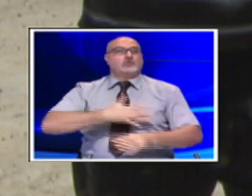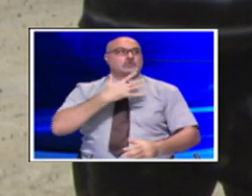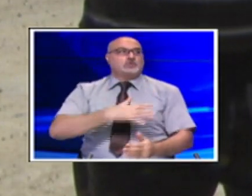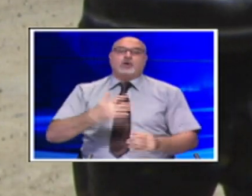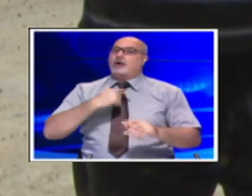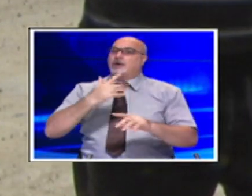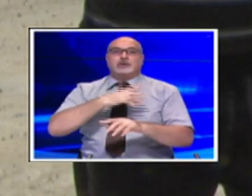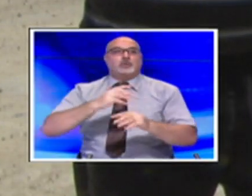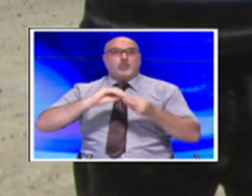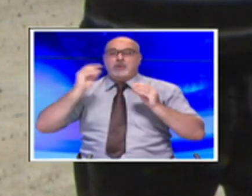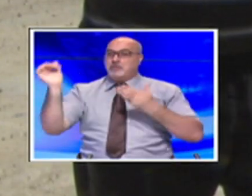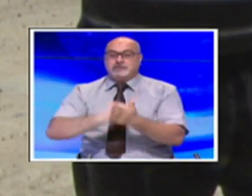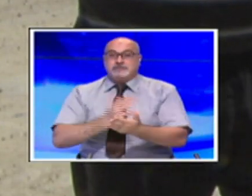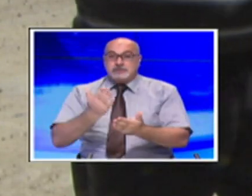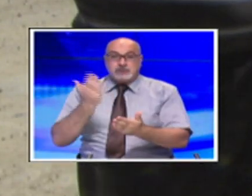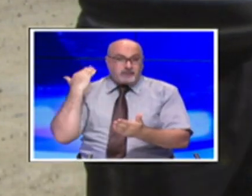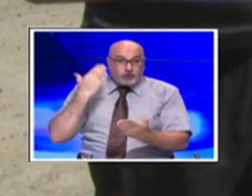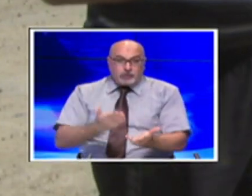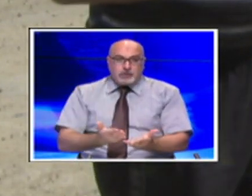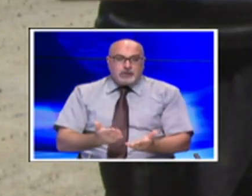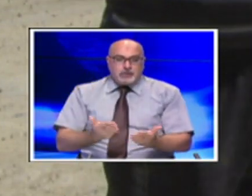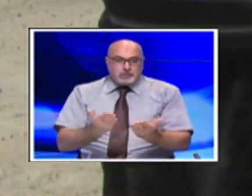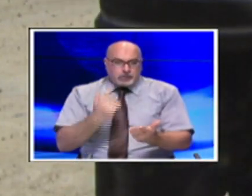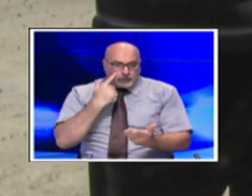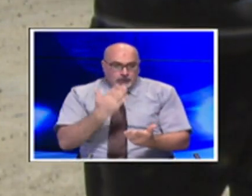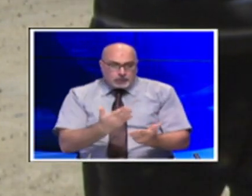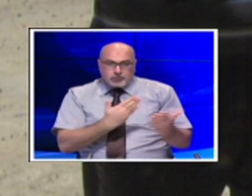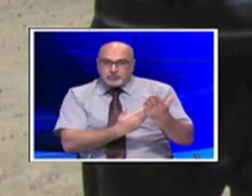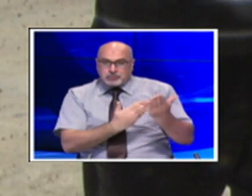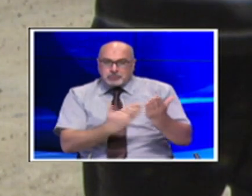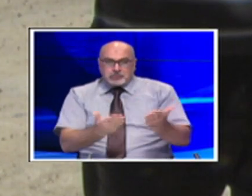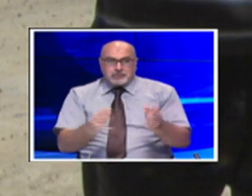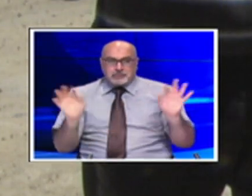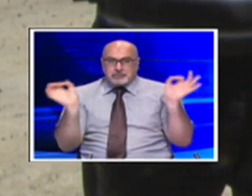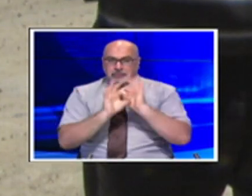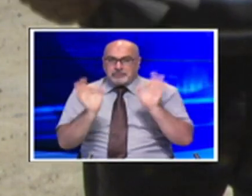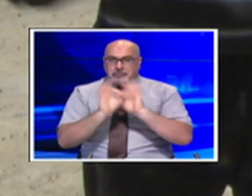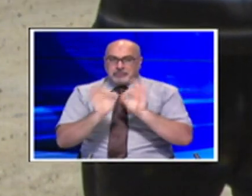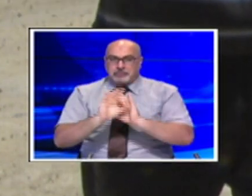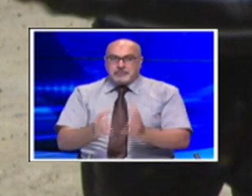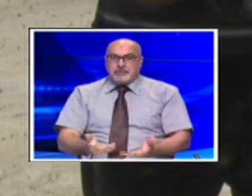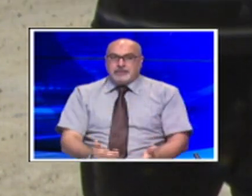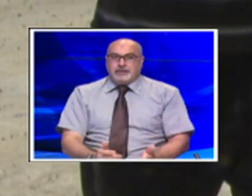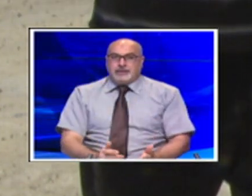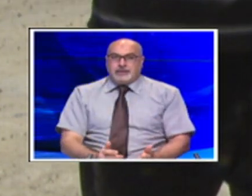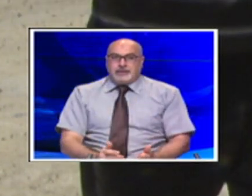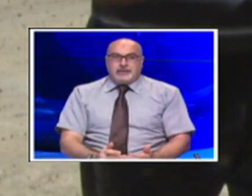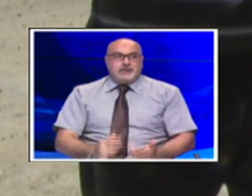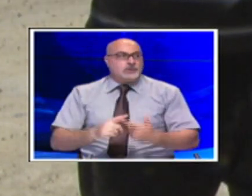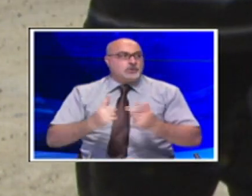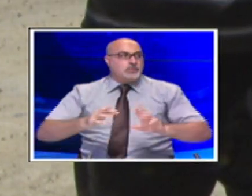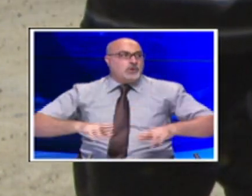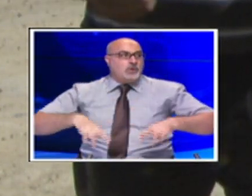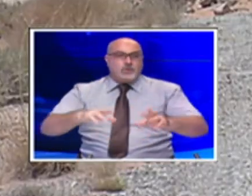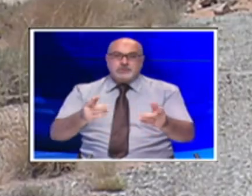قلنا صاير أنا في عالم واحد آخر كي شافنا الطريق. هي احتسبنا الدقيقة القش ورايح، بلعنا له القش، قال لك اودي ما خرجتش وانت طريق هذه من ما خرجتش